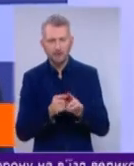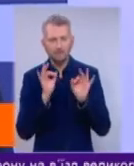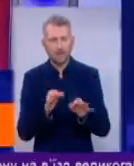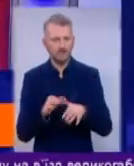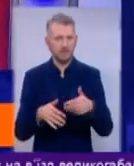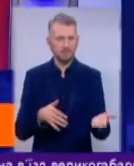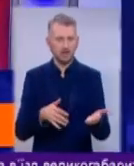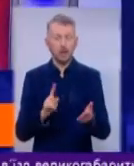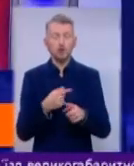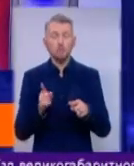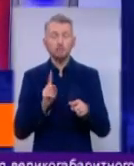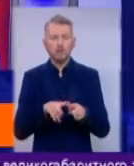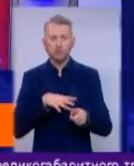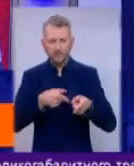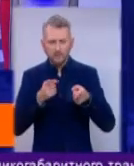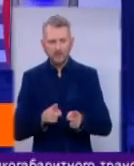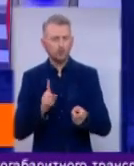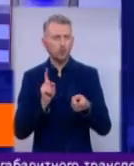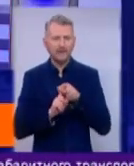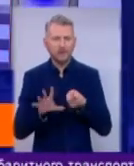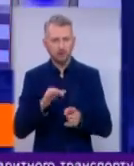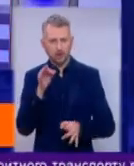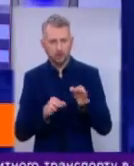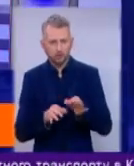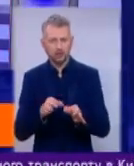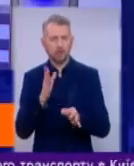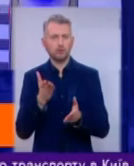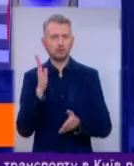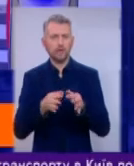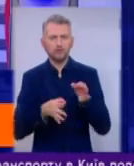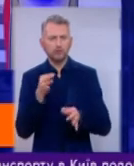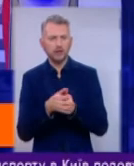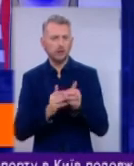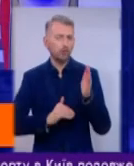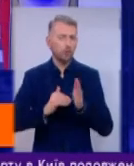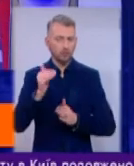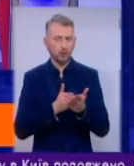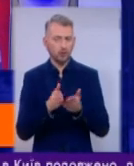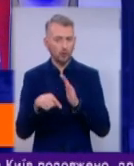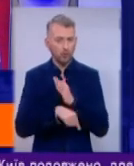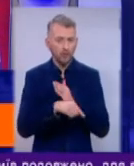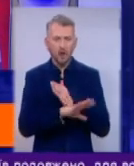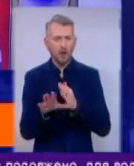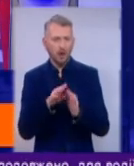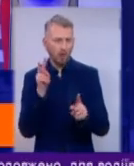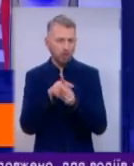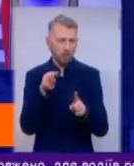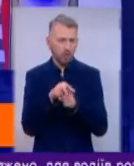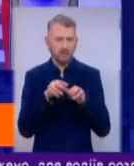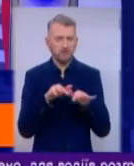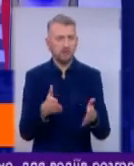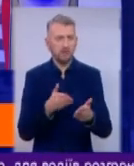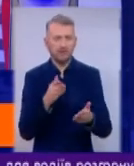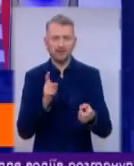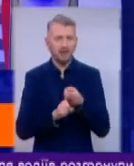бік, щоб це дійсно був незалежний суд, який дійсно судив би топ-корупціонерів, а не був завалений справами, які не